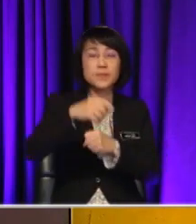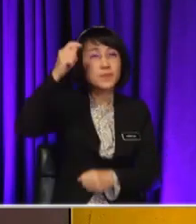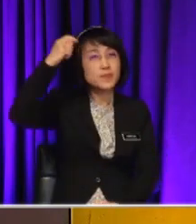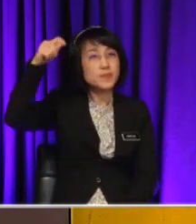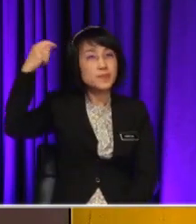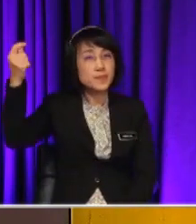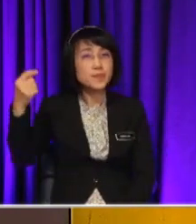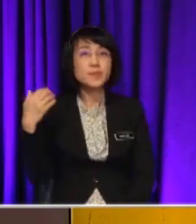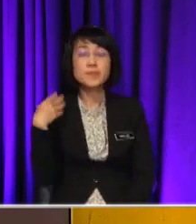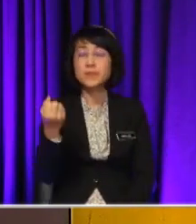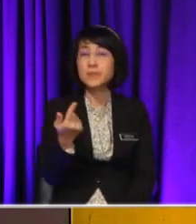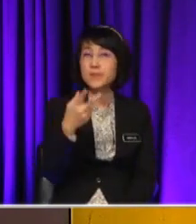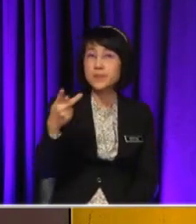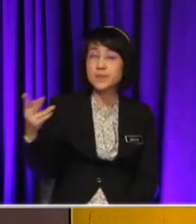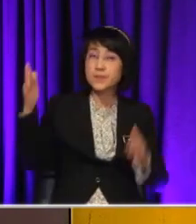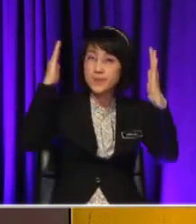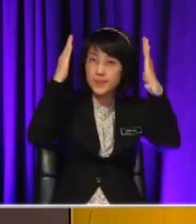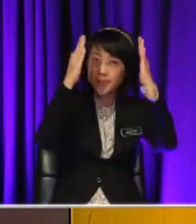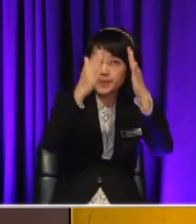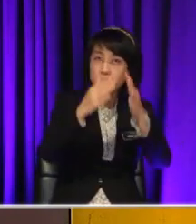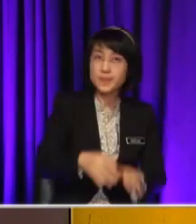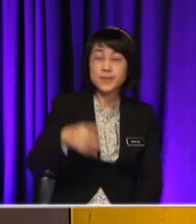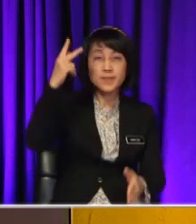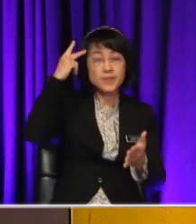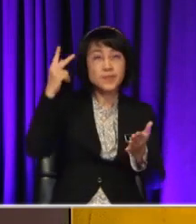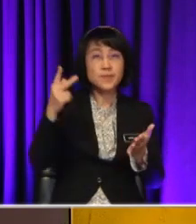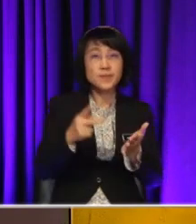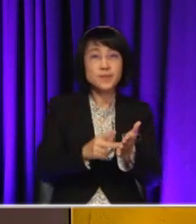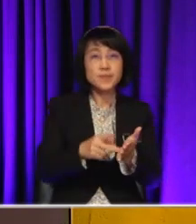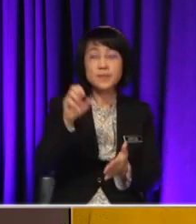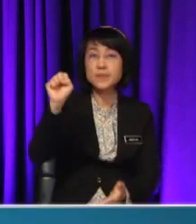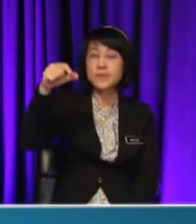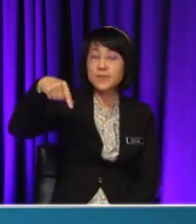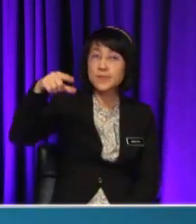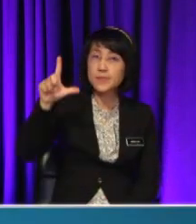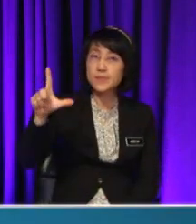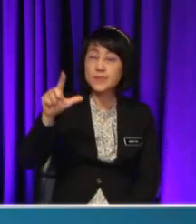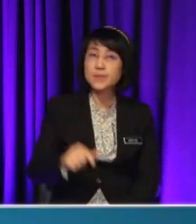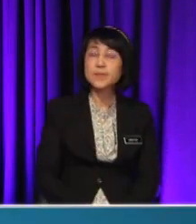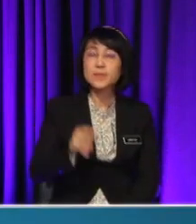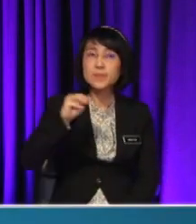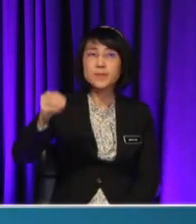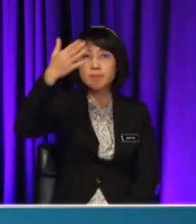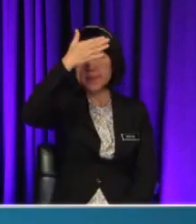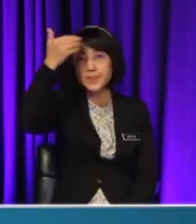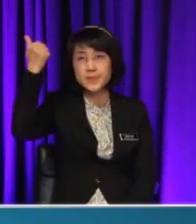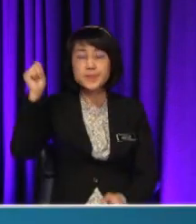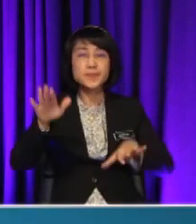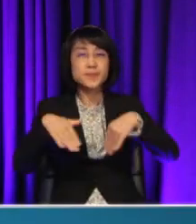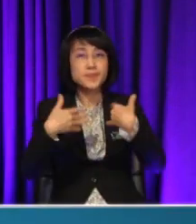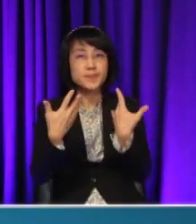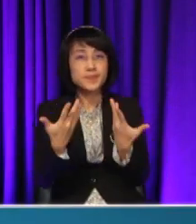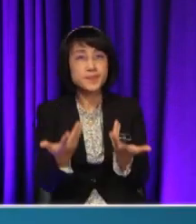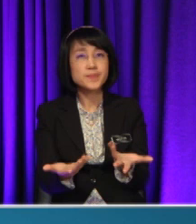yang perlu difokuskan antaranya ialah pengenalan SQL pengenalan SQL ini kadang-kadang murid-murid lupa macam mana